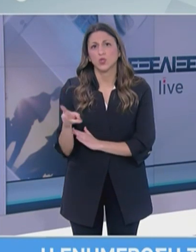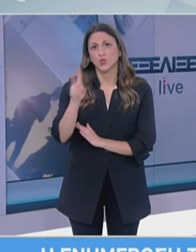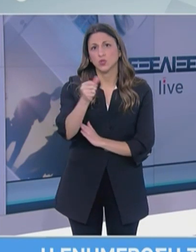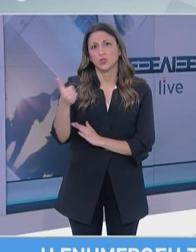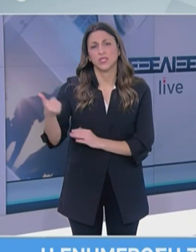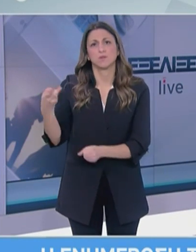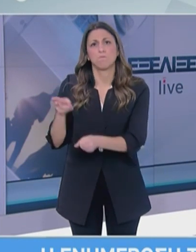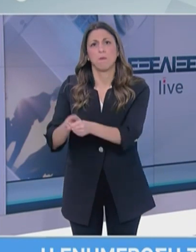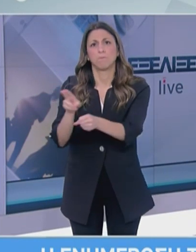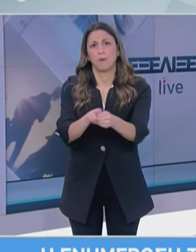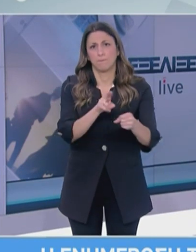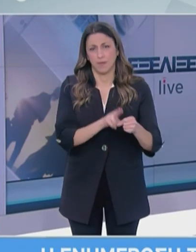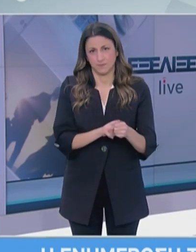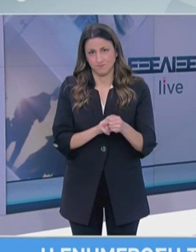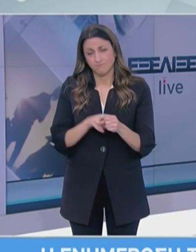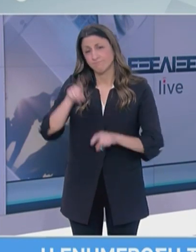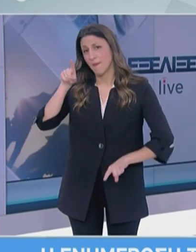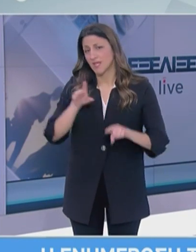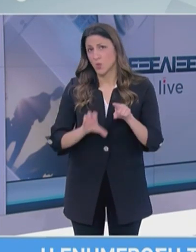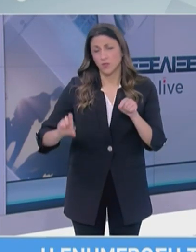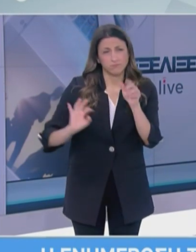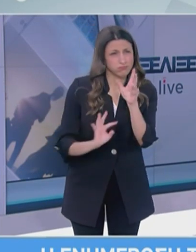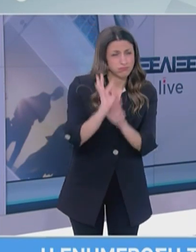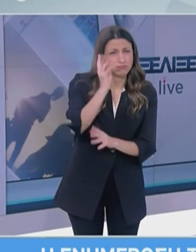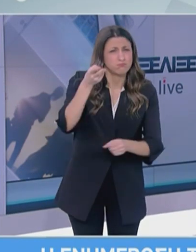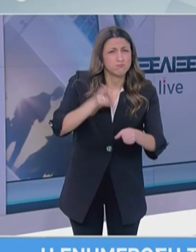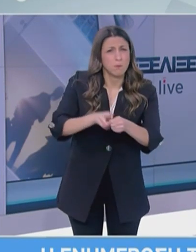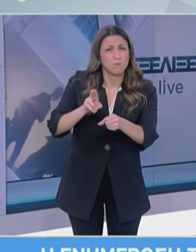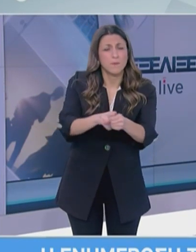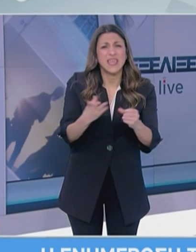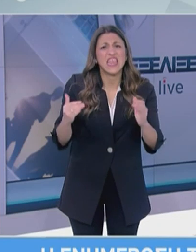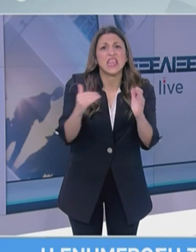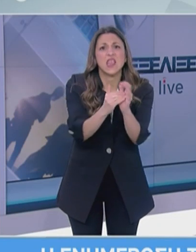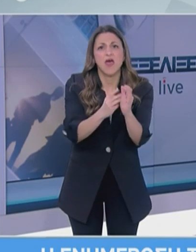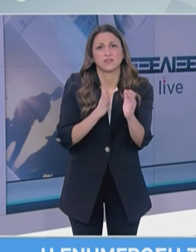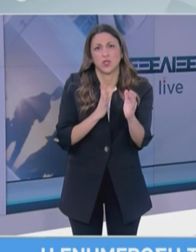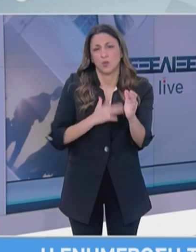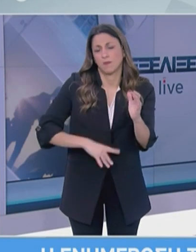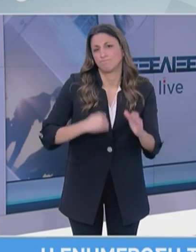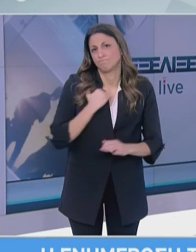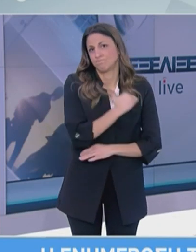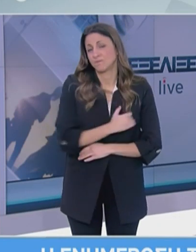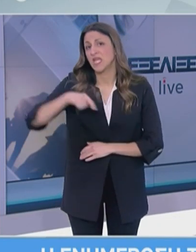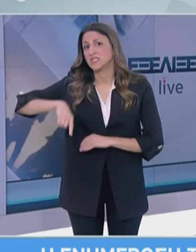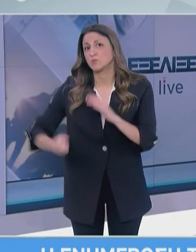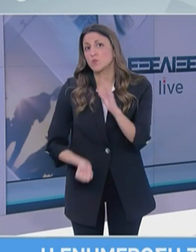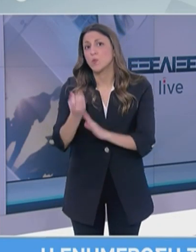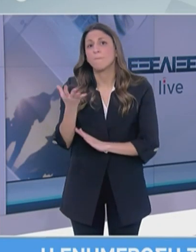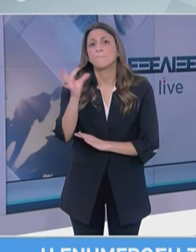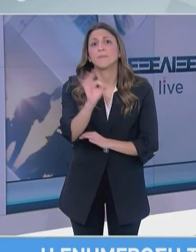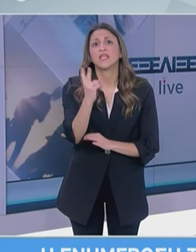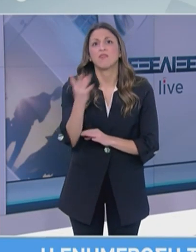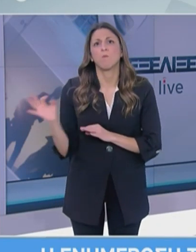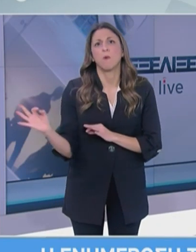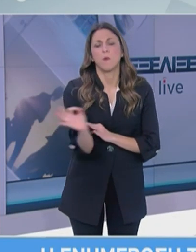55.826 θάνατοι. Προηγμένες χώρες καταγράφουν χιλιάδες νεκρούς. Σήμερα ανακοινώνουμε 52 νέα κρούσματα